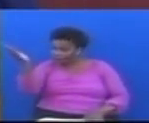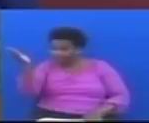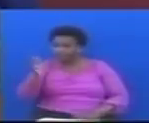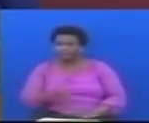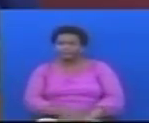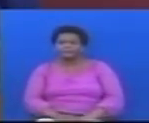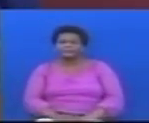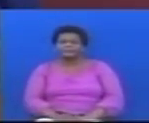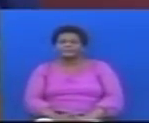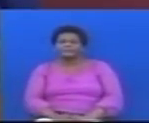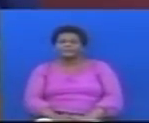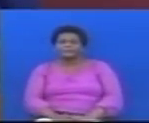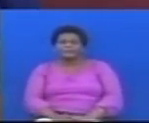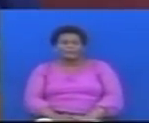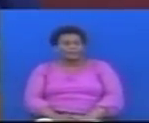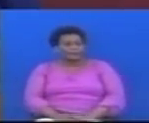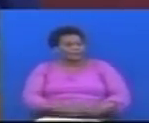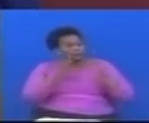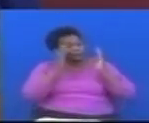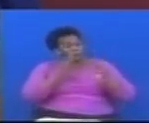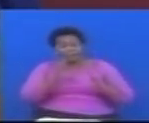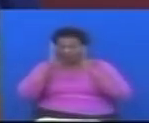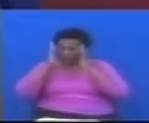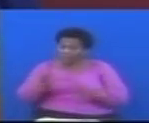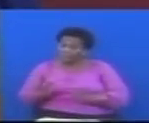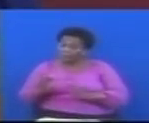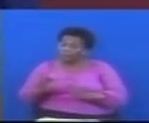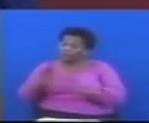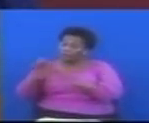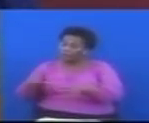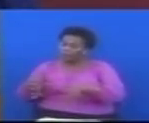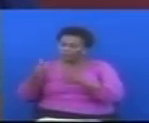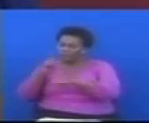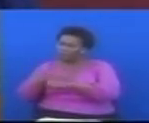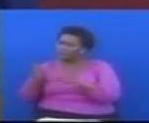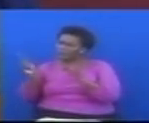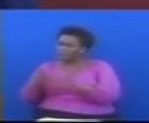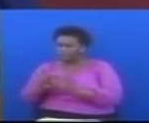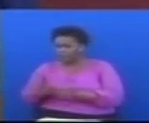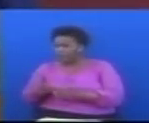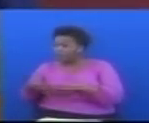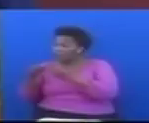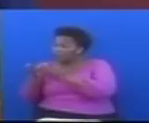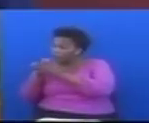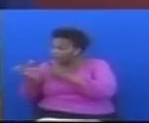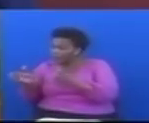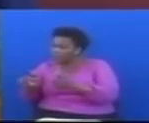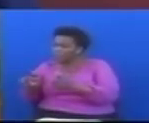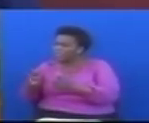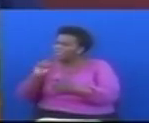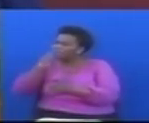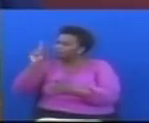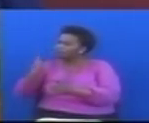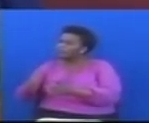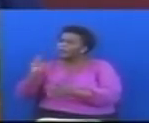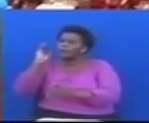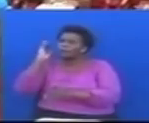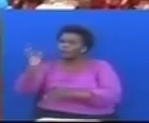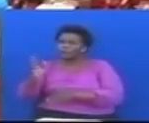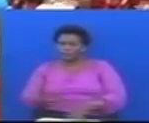Mheshimiwa Wabunge, muda wetu ni mfupi, ukipewa fursa nenda moja kwa moja kwenye swali. Mheshimiwa Cecil Mwambe.